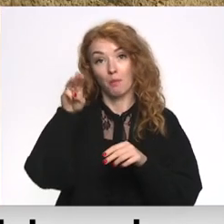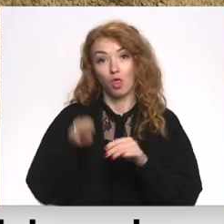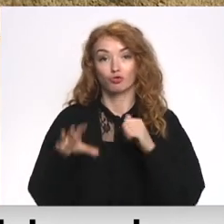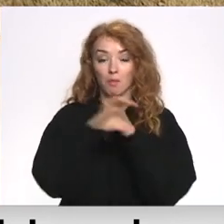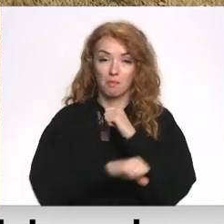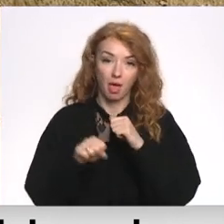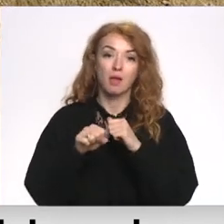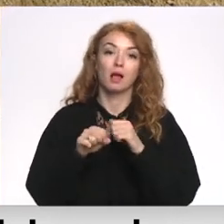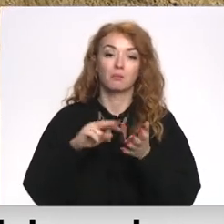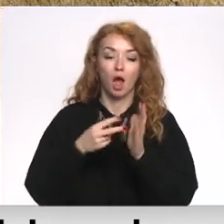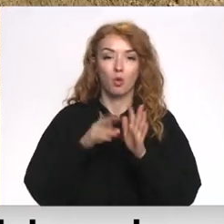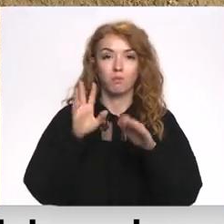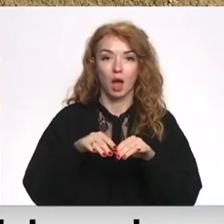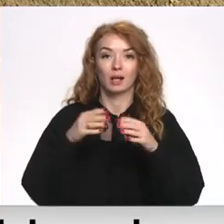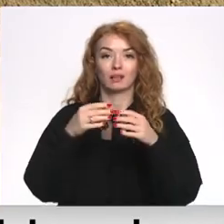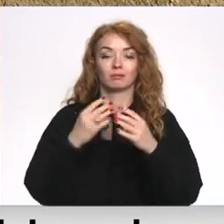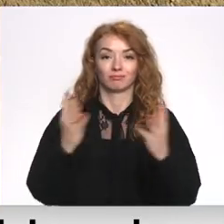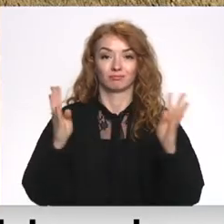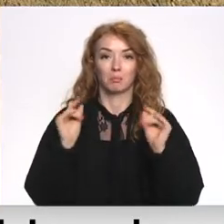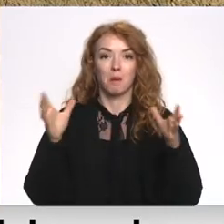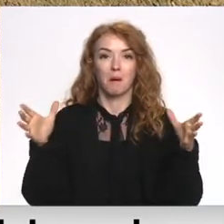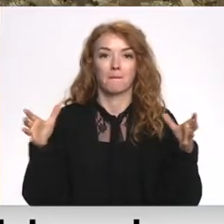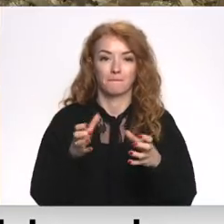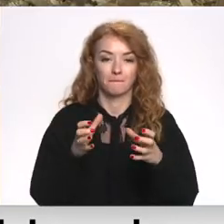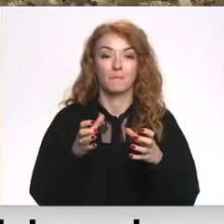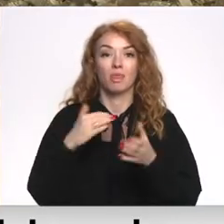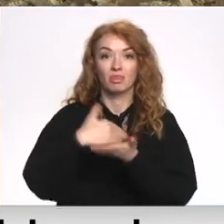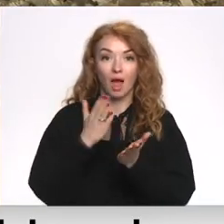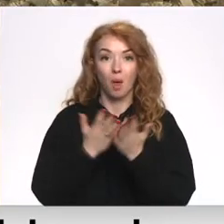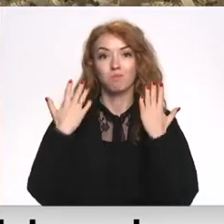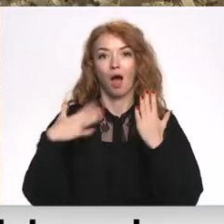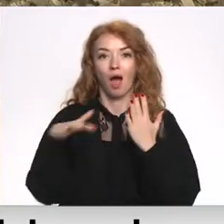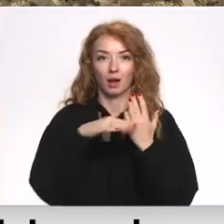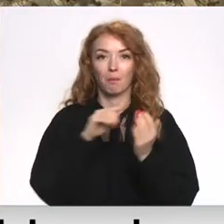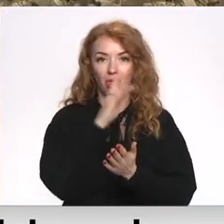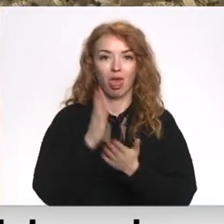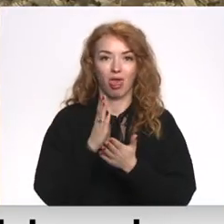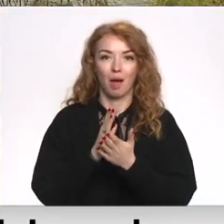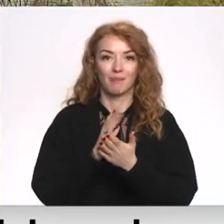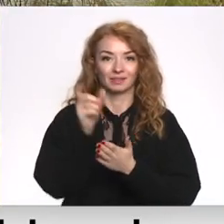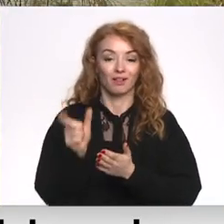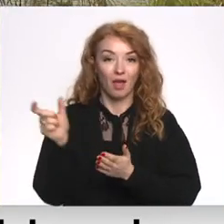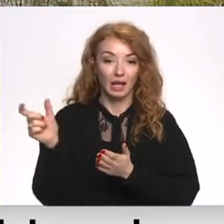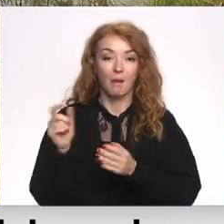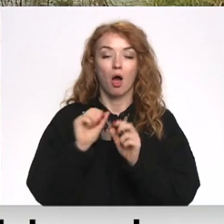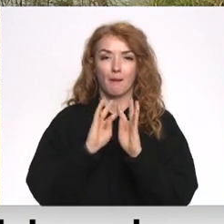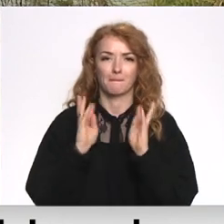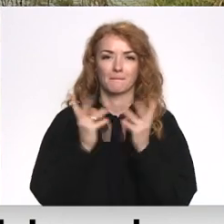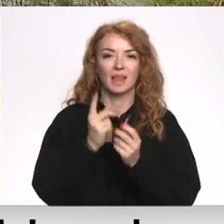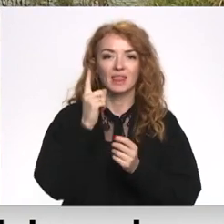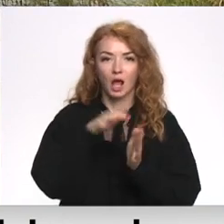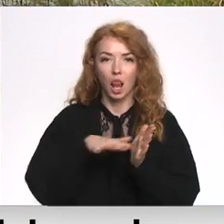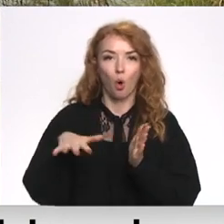lemt par sētas perimetra samazināšanu. Proti, daļa pārka atkal būs pieejama ikvienam, un iežogots būs tikai pats laukums ap